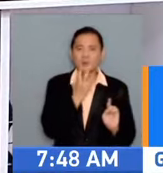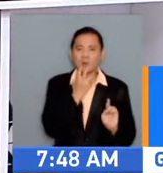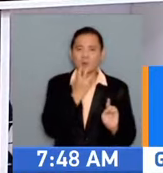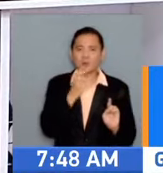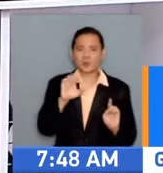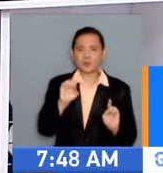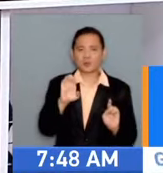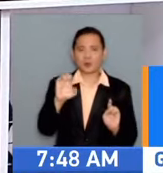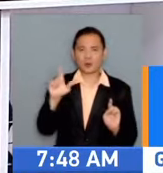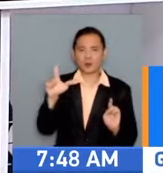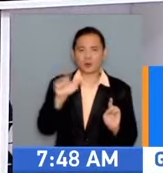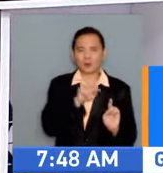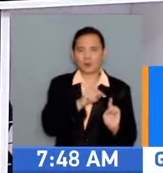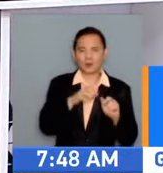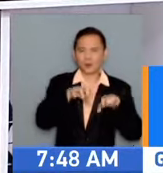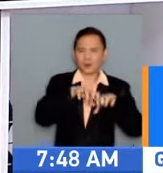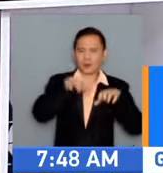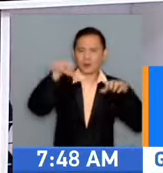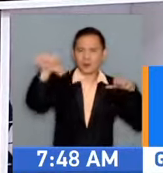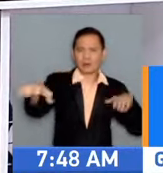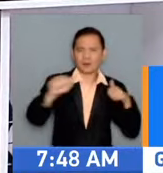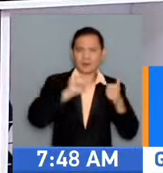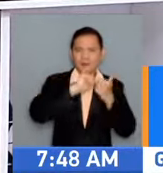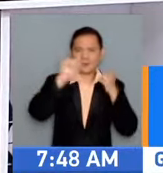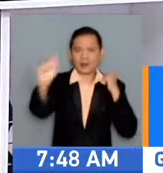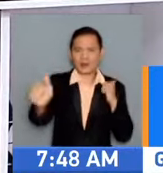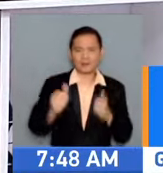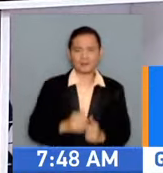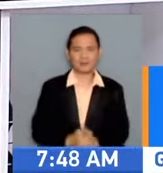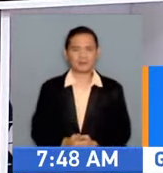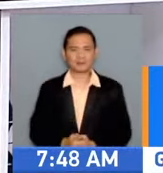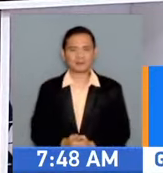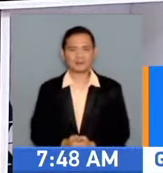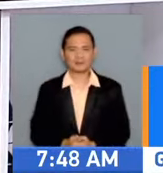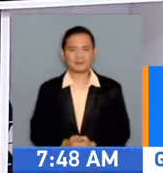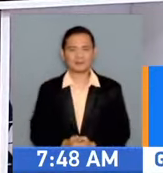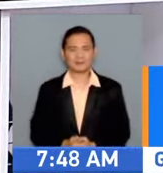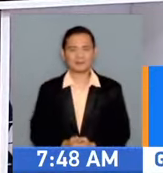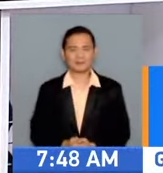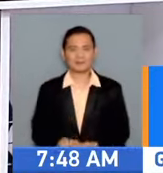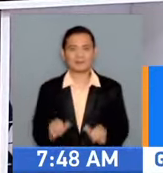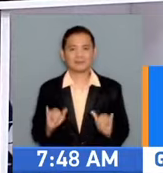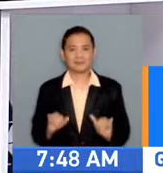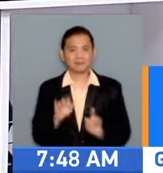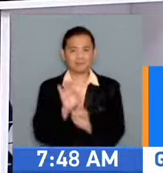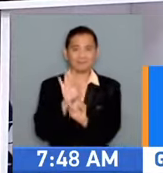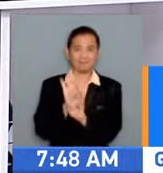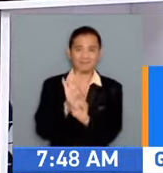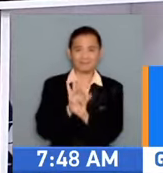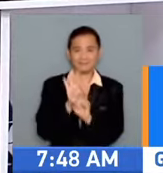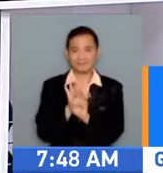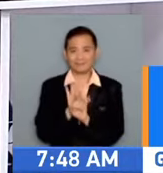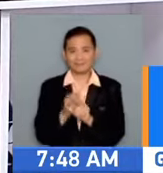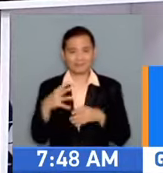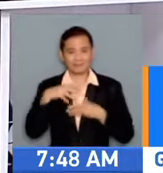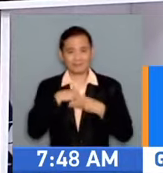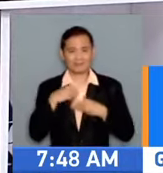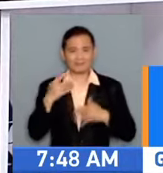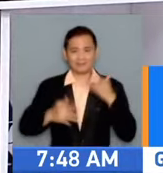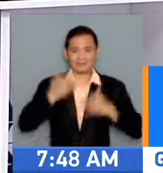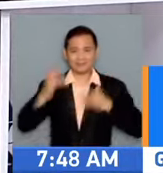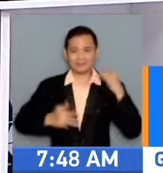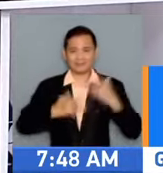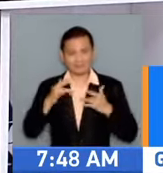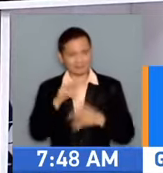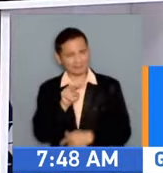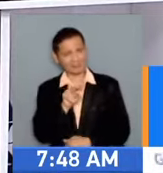wala siyang preno dahil nagsascream yung fangirl inside my yes. partner. Pero parang extra special yung trip